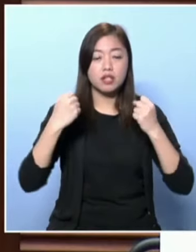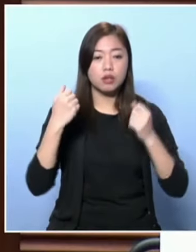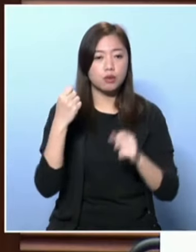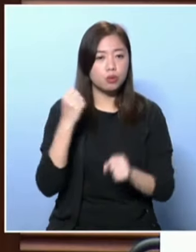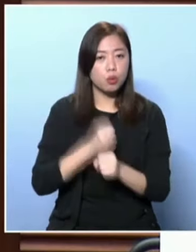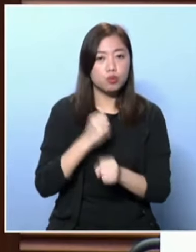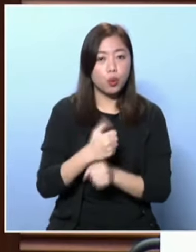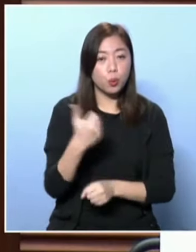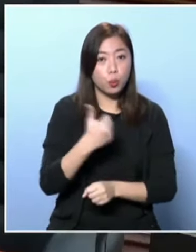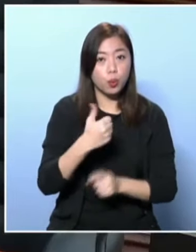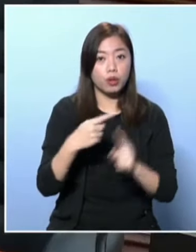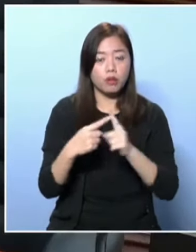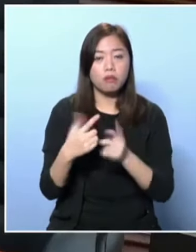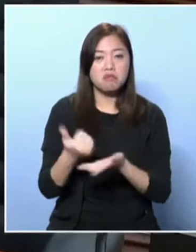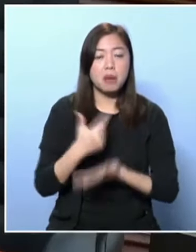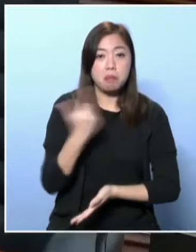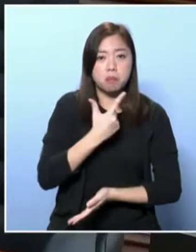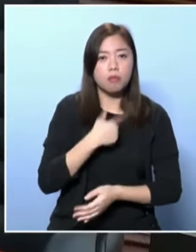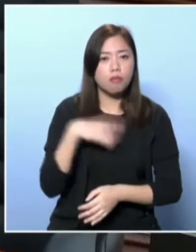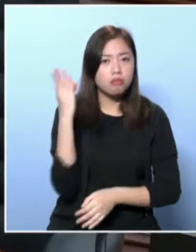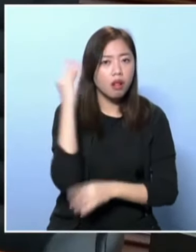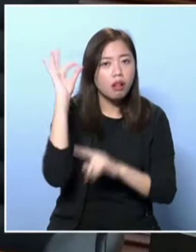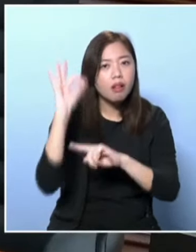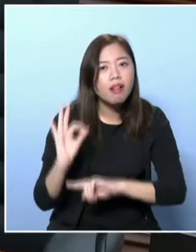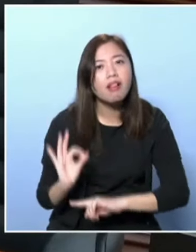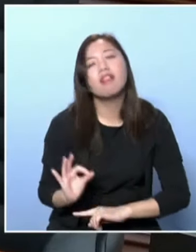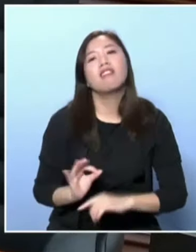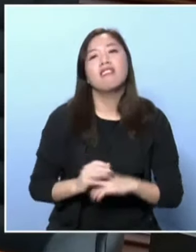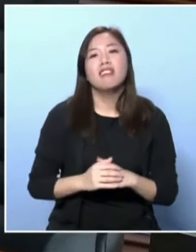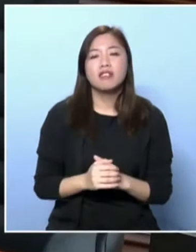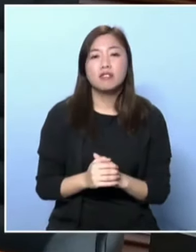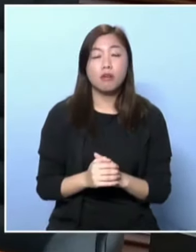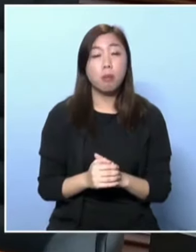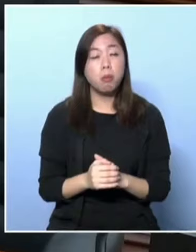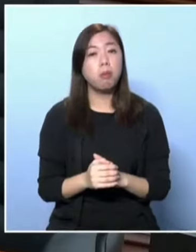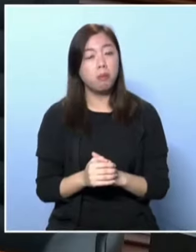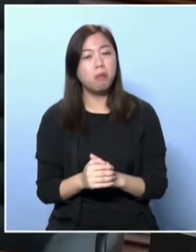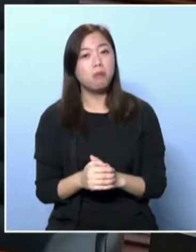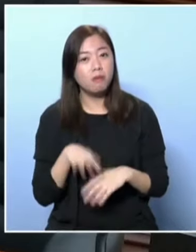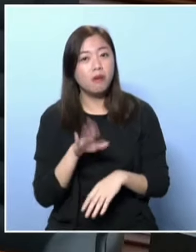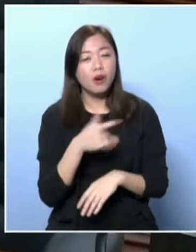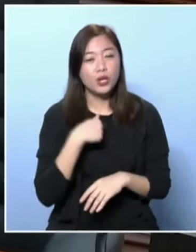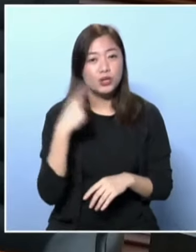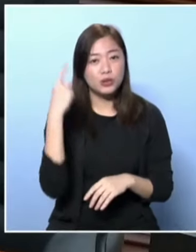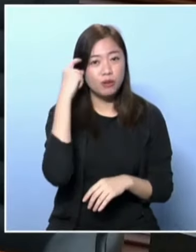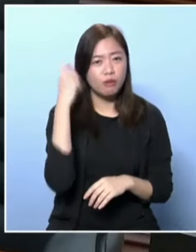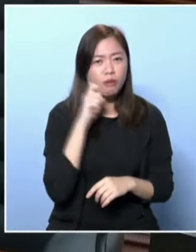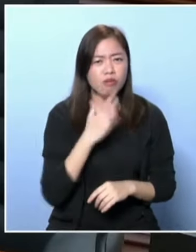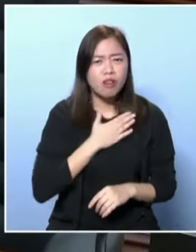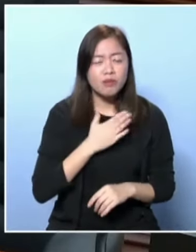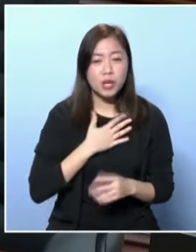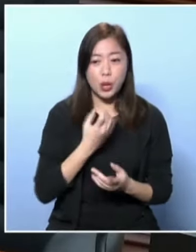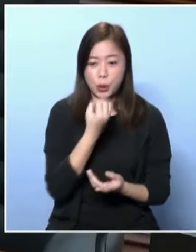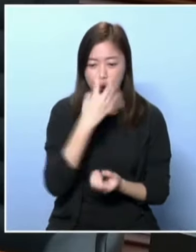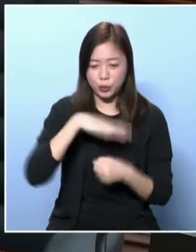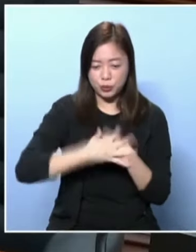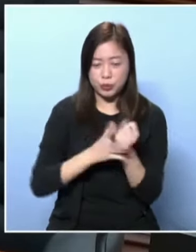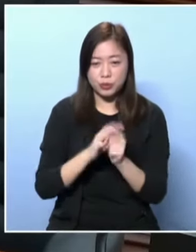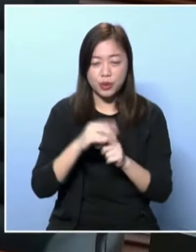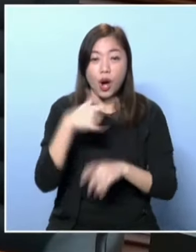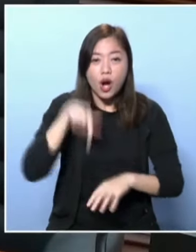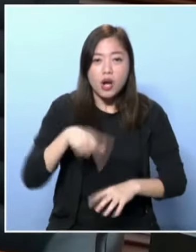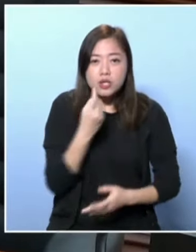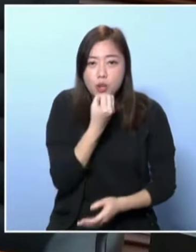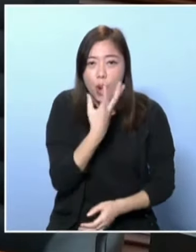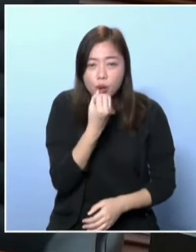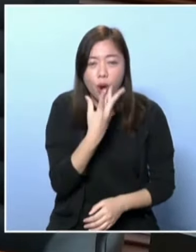人。咁啊， 主席，我好擔心，即係局長所活在嘅香港同我哋今日全體委員活在嘅